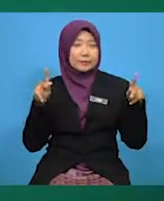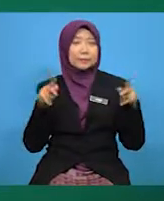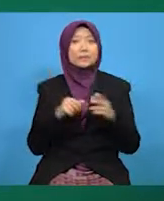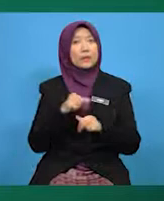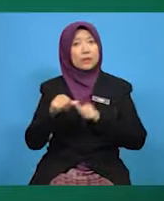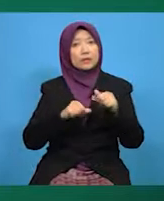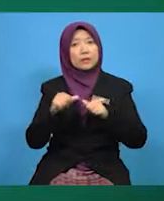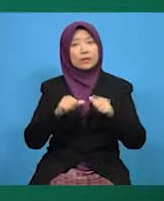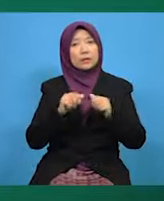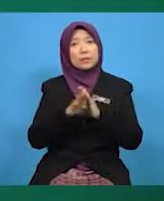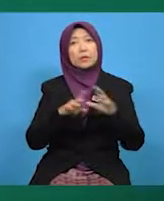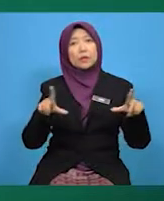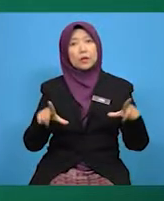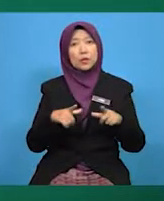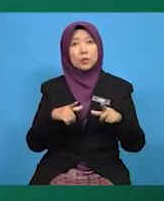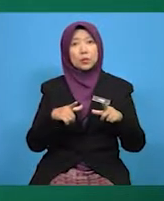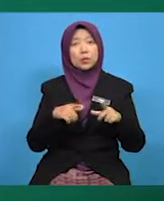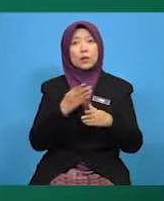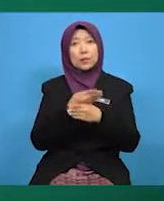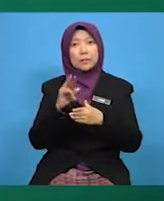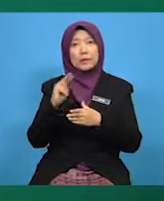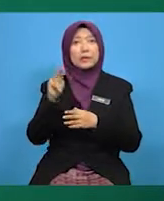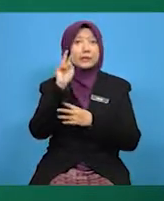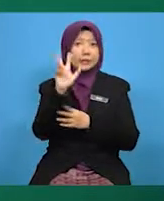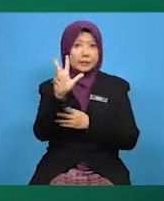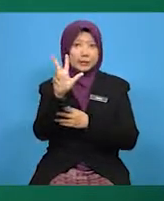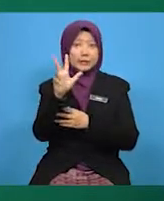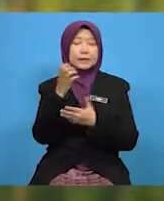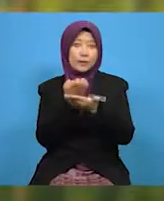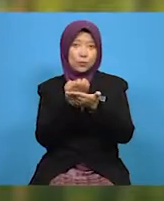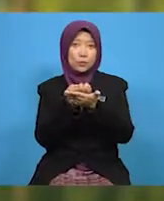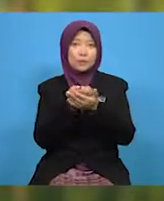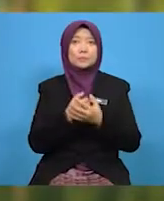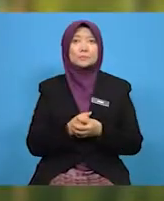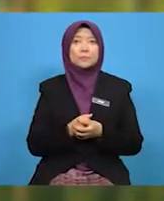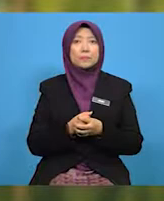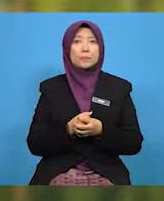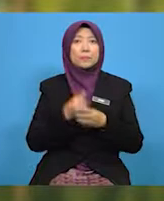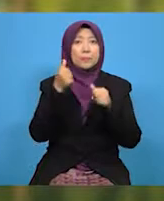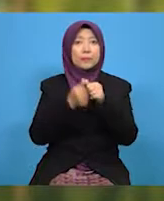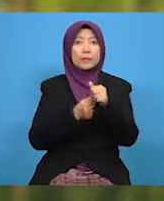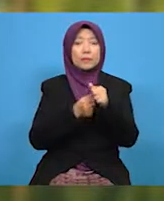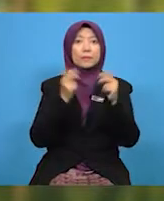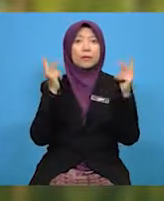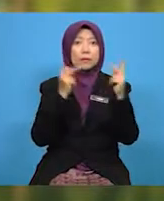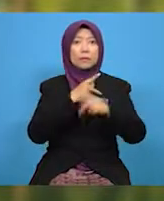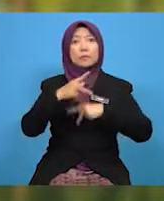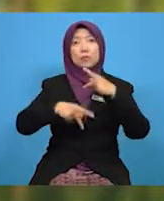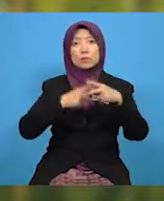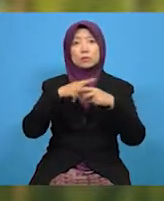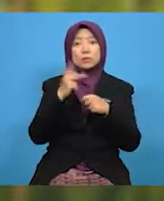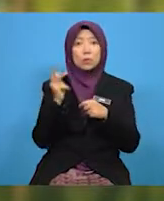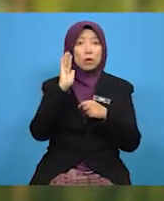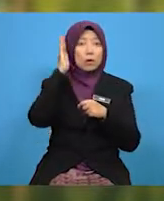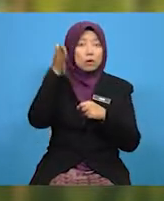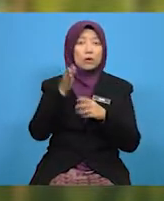ini berlaku dalam sektor ketiga sesebuah ekonomi. Setiap kali proses pengeluaran berlaku, akan